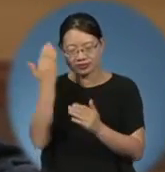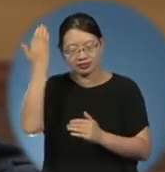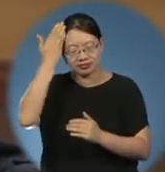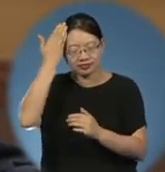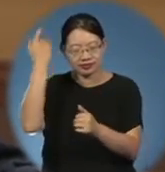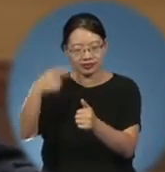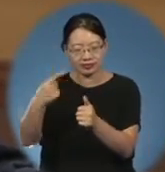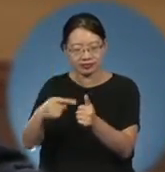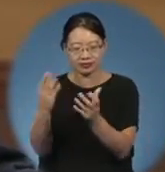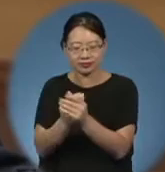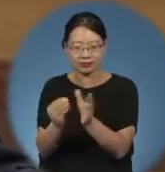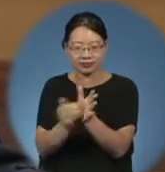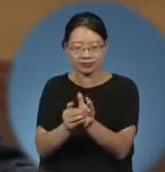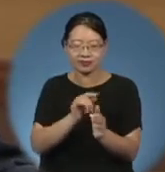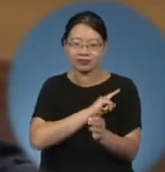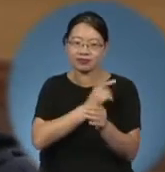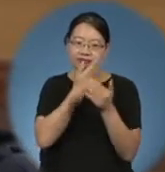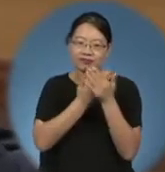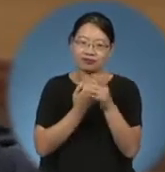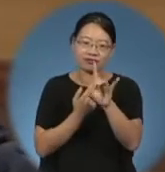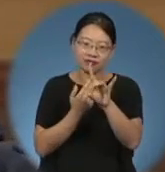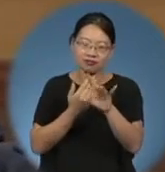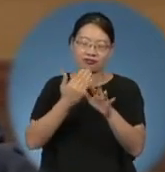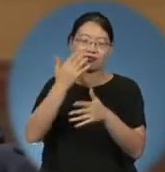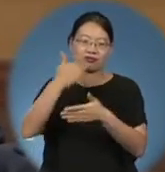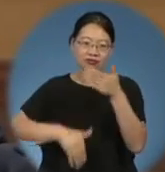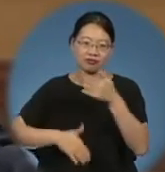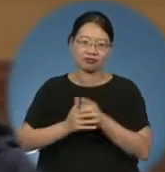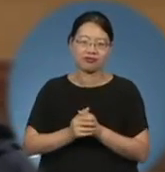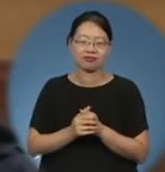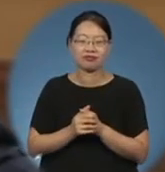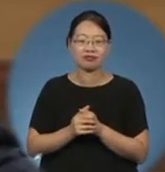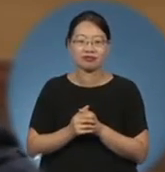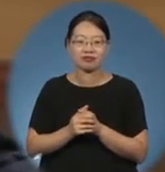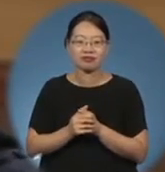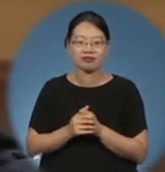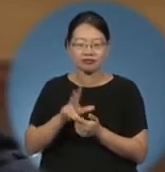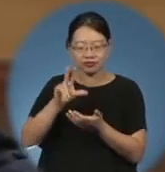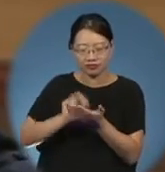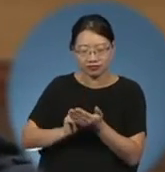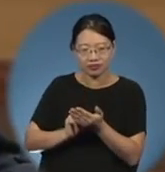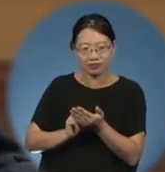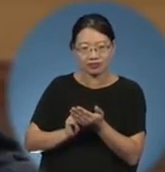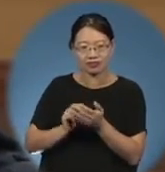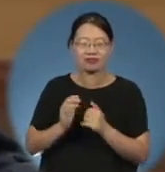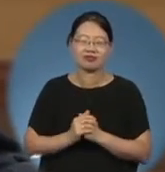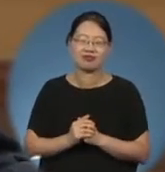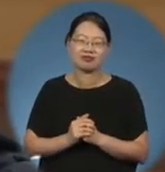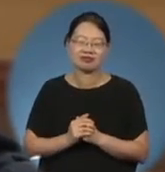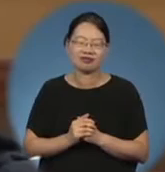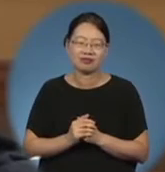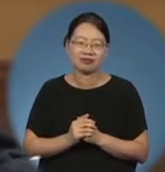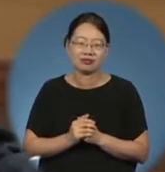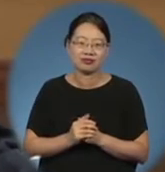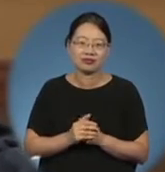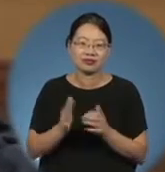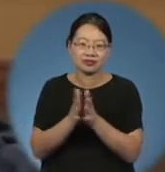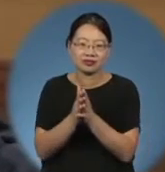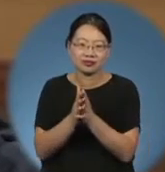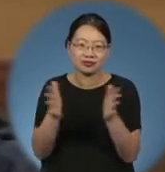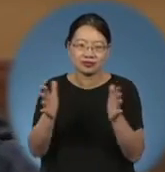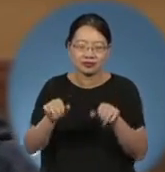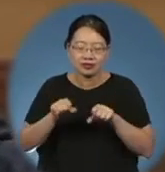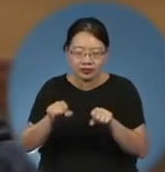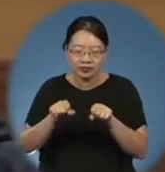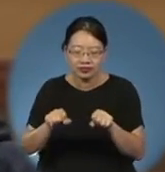근데 가장 중요한 한 가지가 너무 타메 그러면서 문제는 이 건물을 총